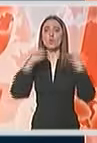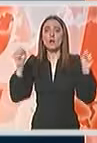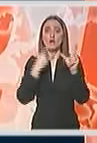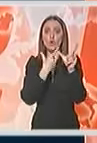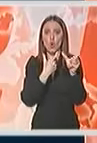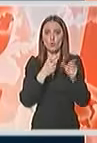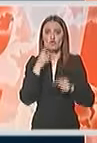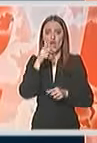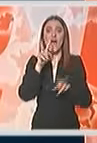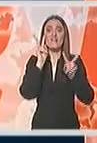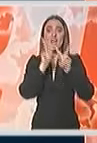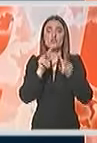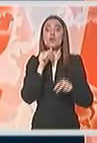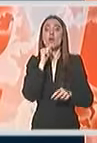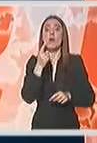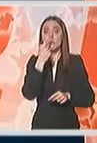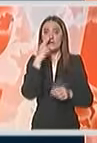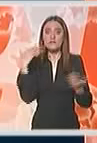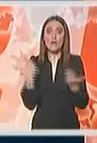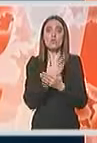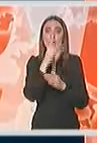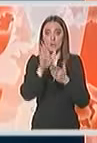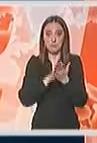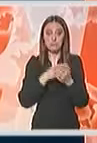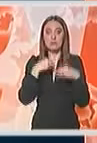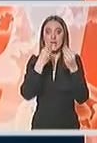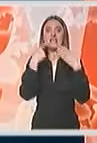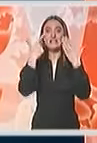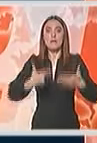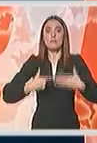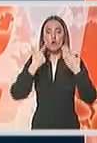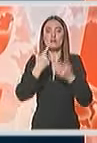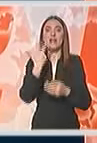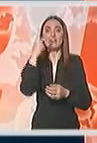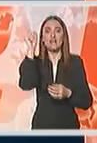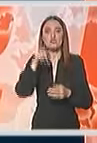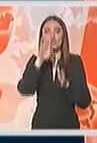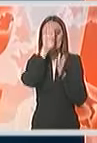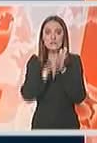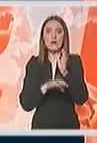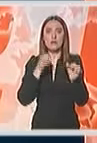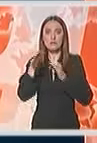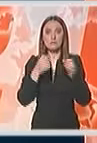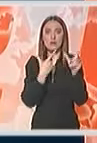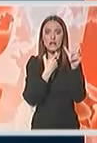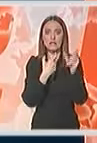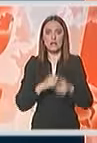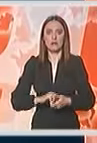oružja. Vašington i Moskvi, novi start, daje 7 godina da za trećinu smanje strateški arsenal.